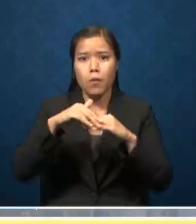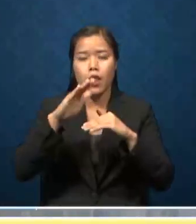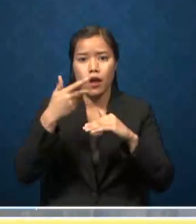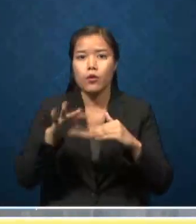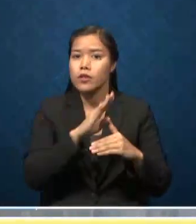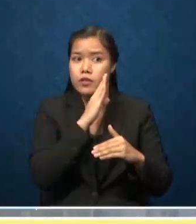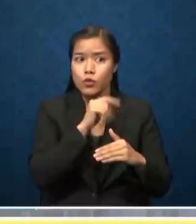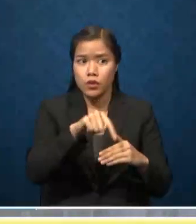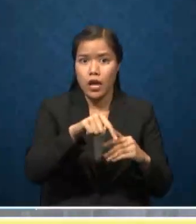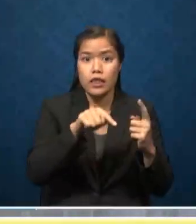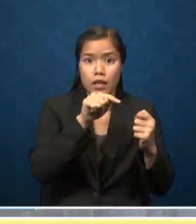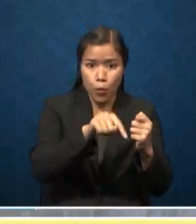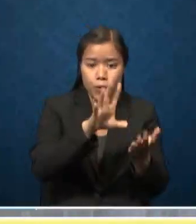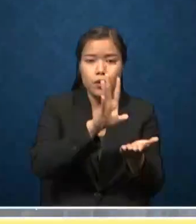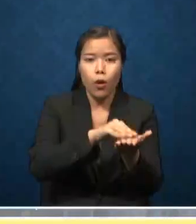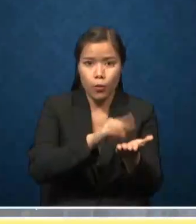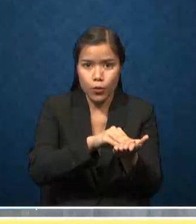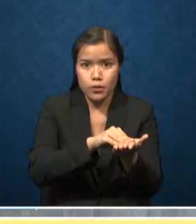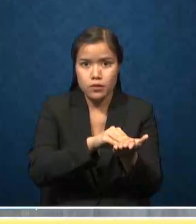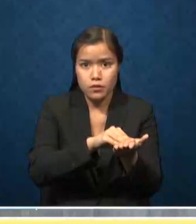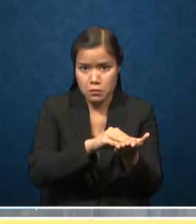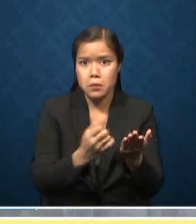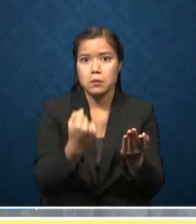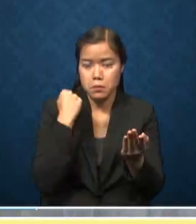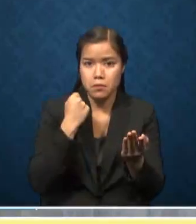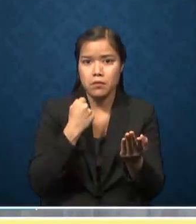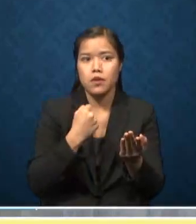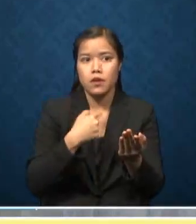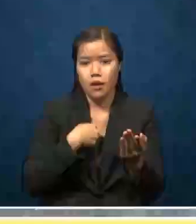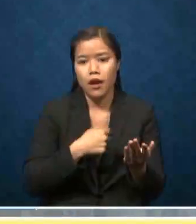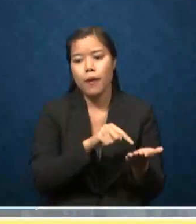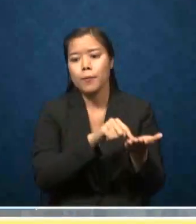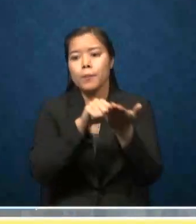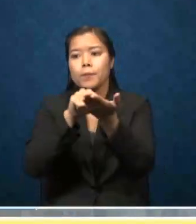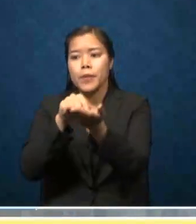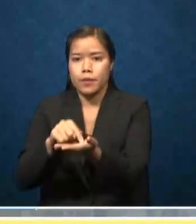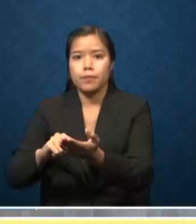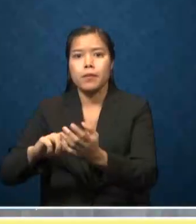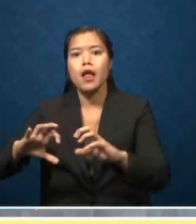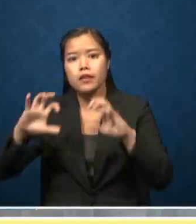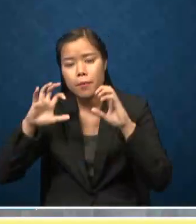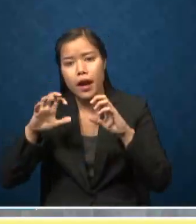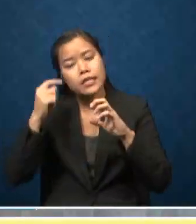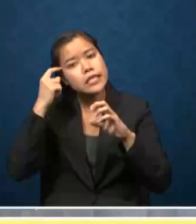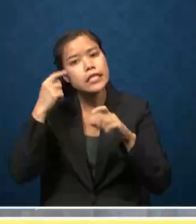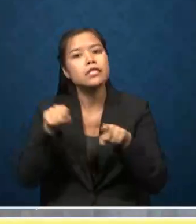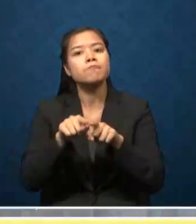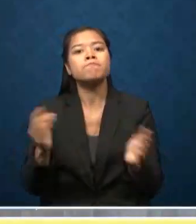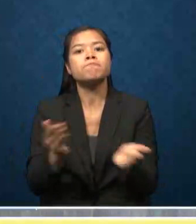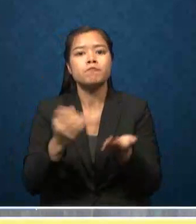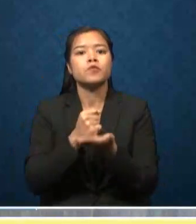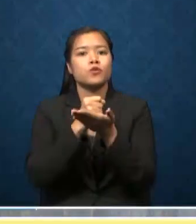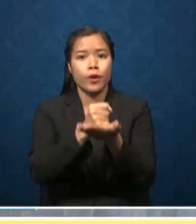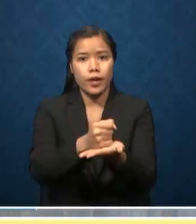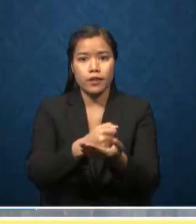ตำบลที่มันเป็นข้อมูลที่เข้มแข็งเราก็จะได้ช่วยกันเสริมนะครับสุดท้ายนี้